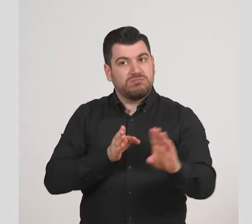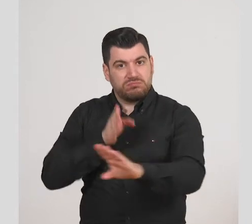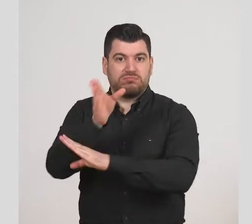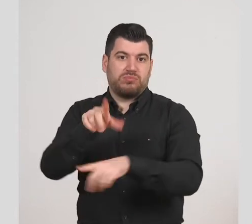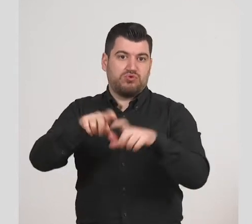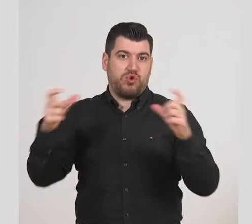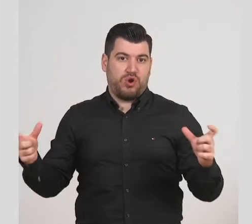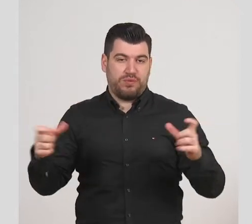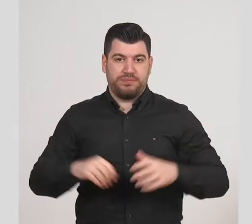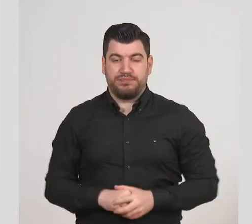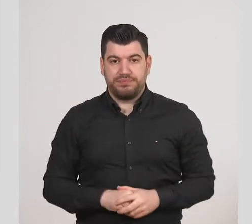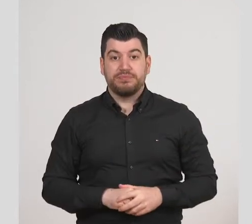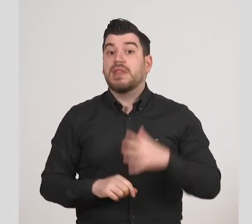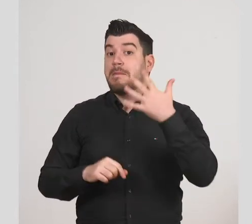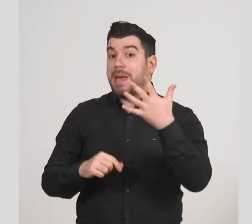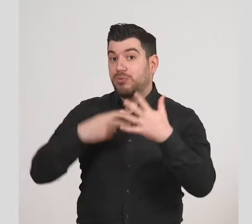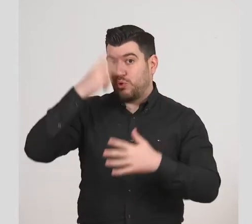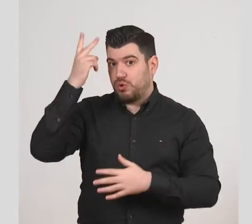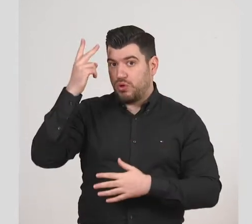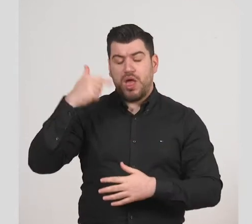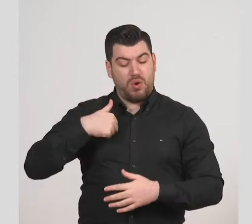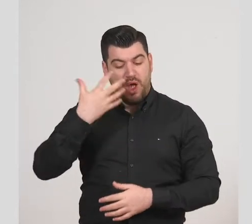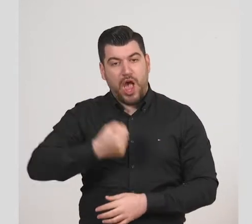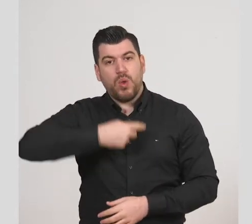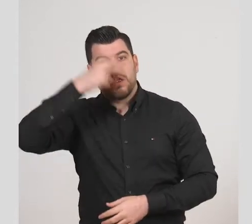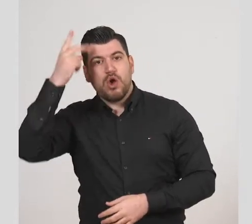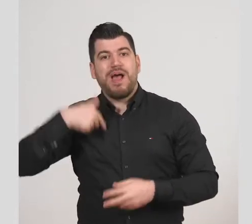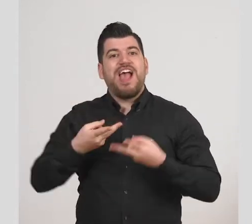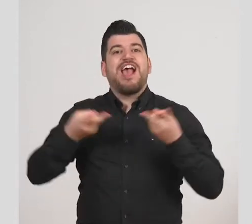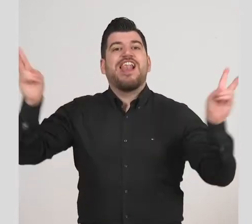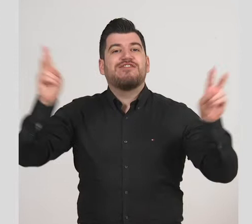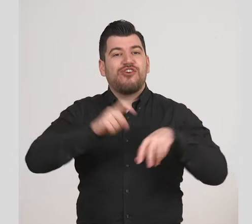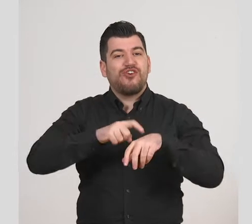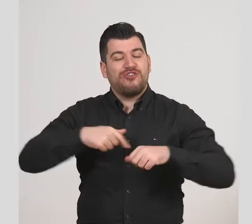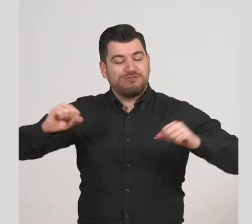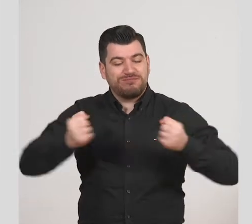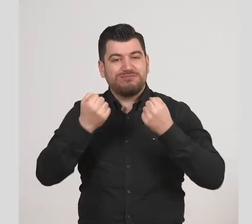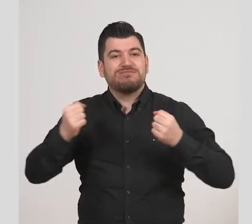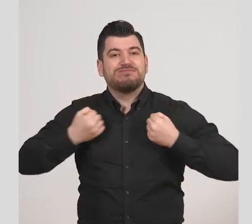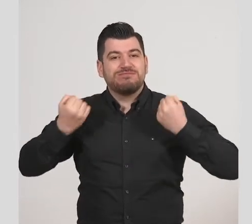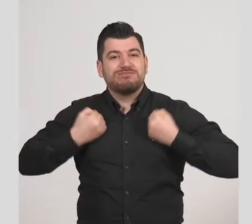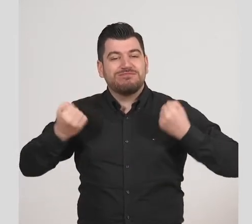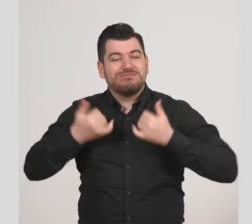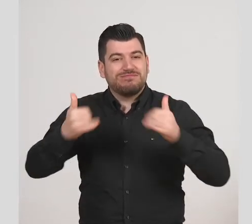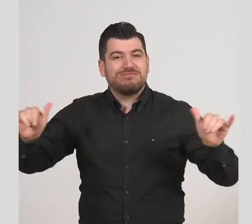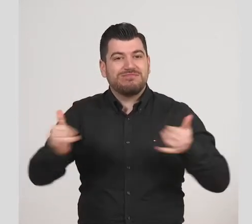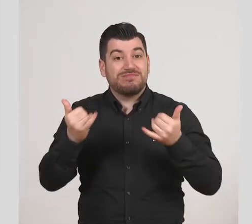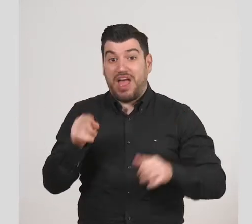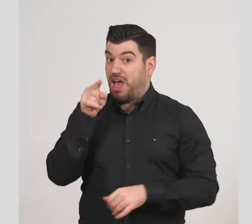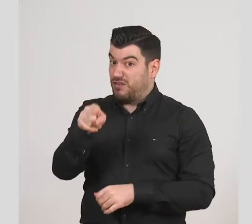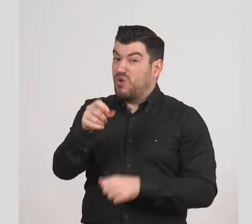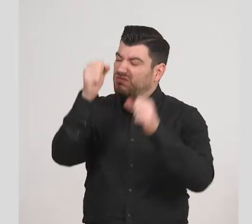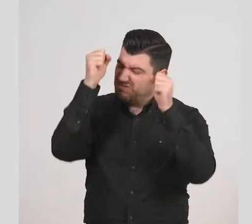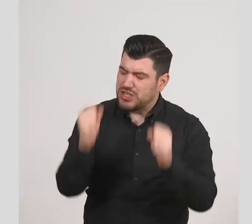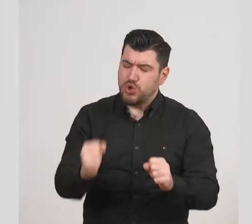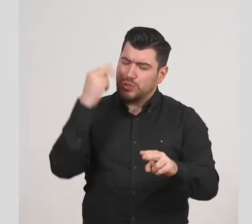σχολείο. 5. «Δικαιούμαι να έχω ελεύθερο χρόνο και χώρο για να παίζω». Επειδή αυτό είναι ένα πολύ